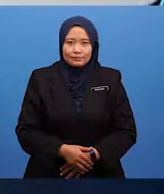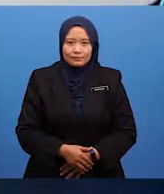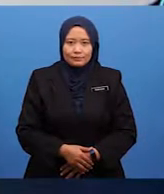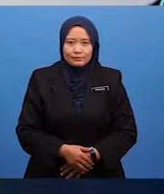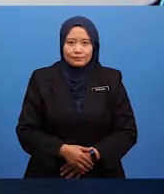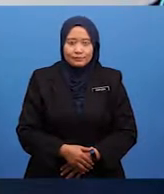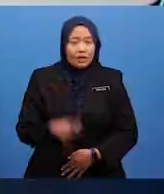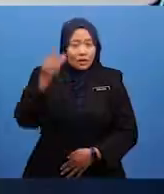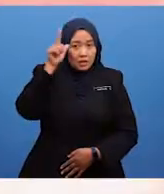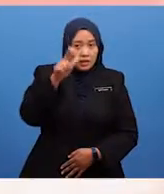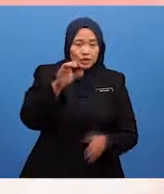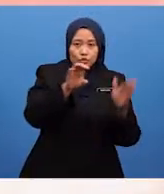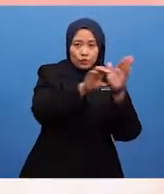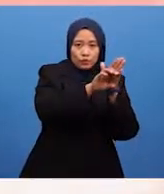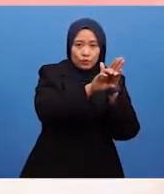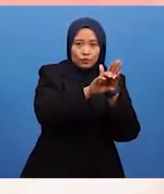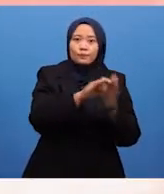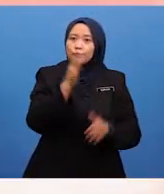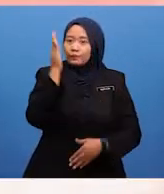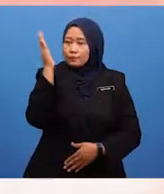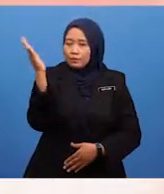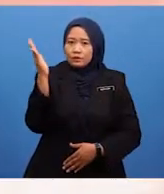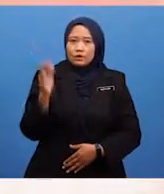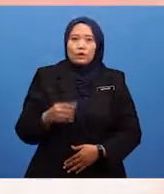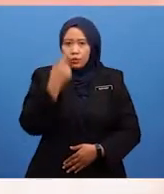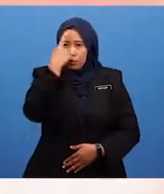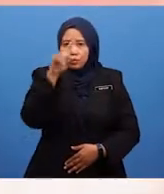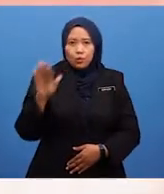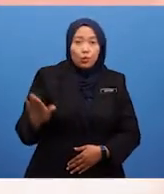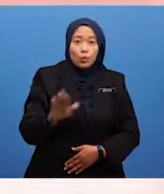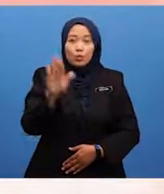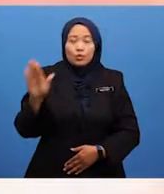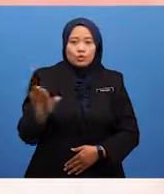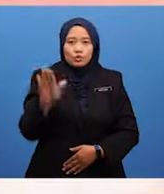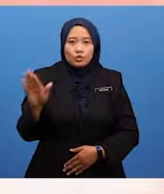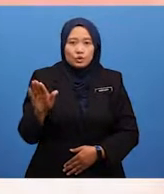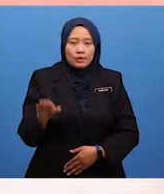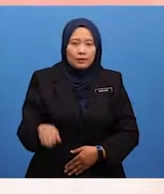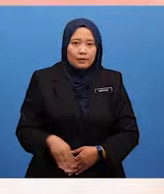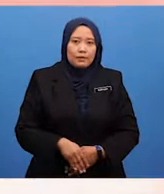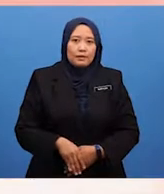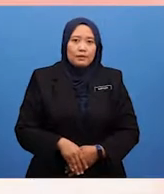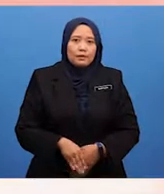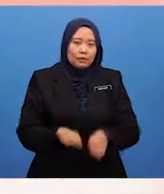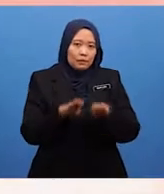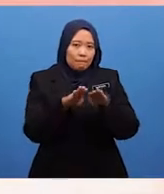kali ini kita saksikan Baiklah Plaza Plaza ujuran yang pertama kita jujuran projection ataupun